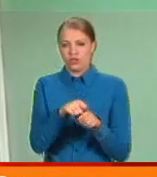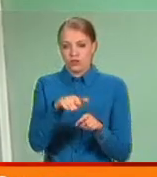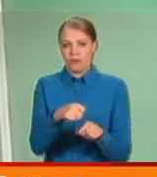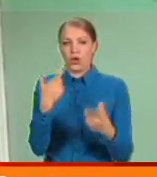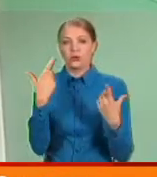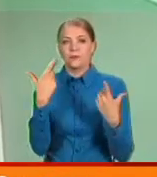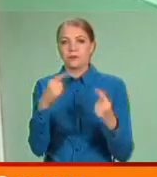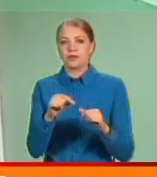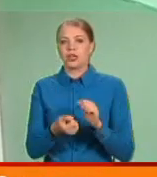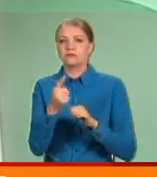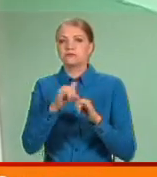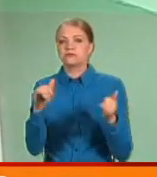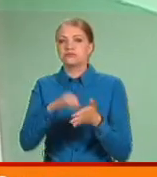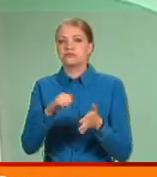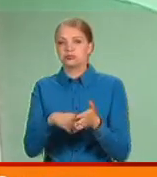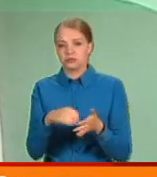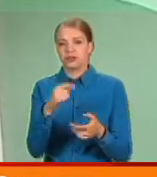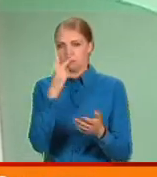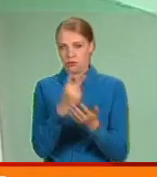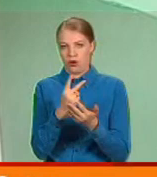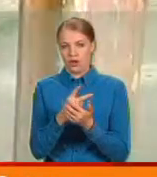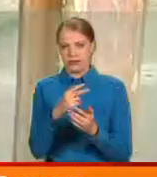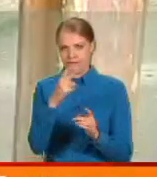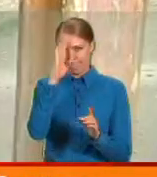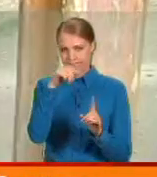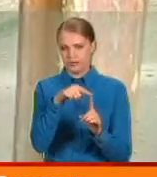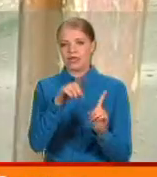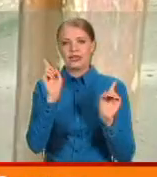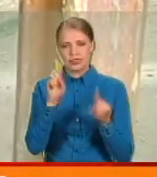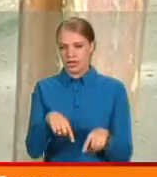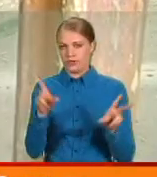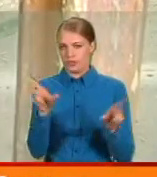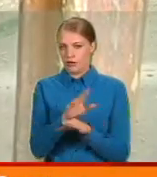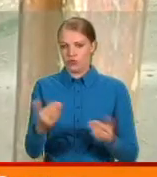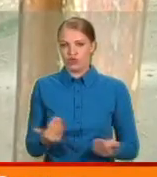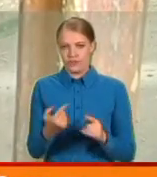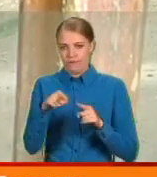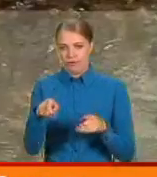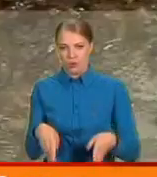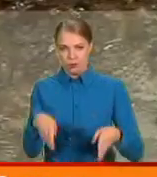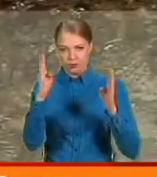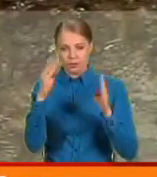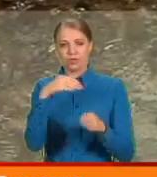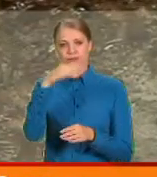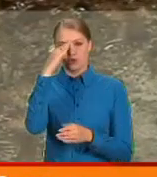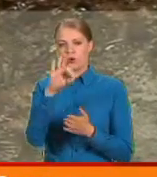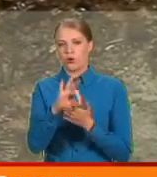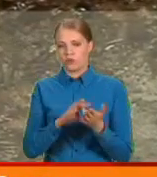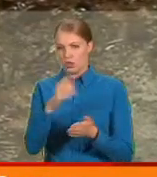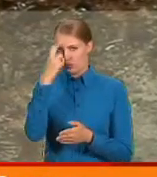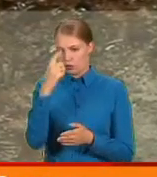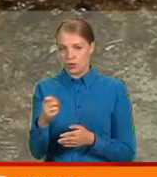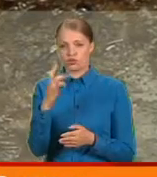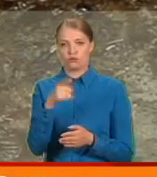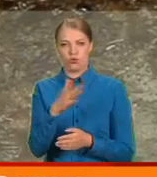Де розплідник зарази, нам люб'язно погодився показати пан Василь. Йому також не пощастило мешкати у цьому під'їзді. Чоловік одразу